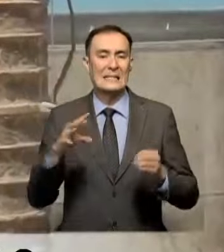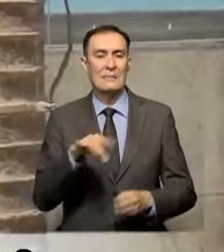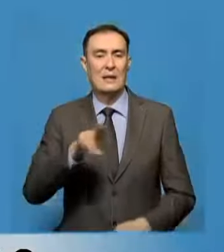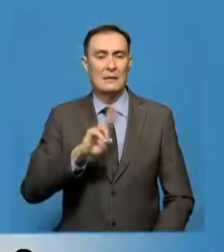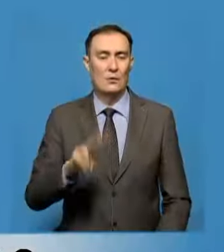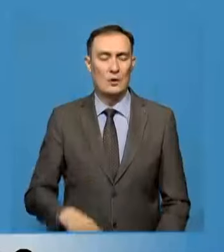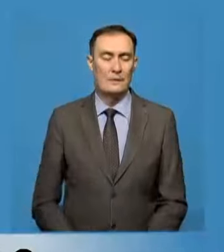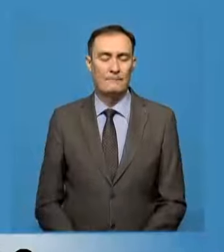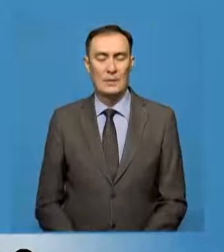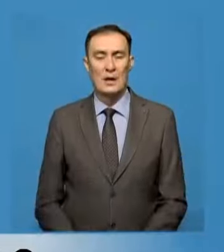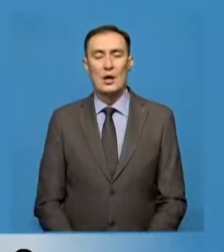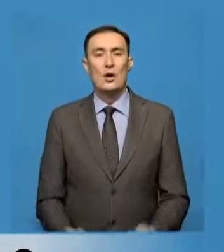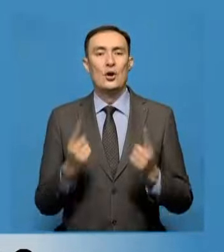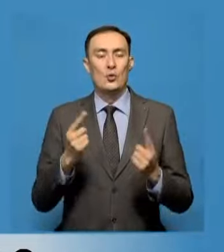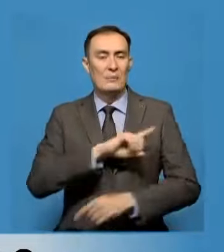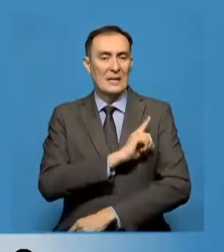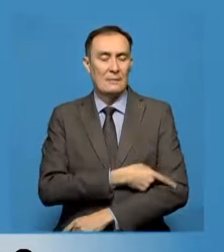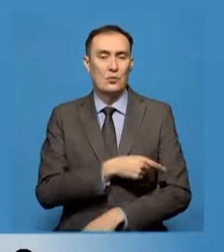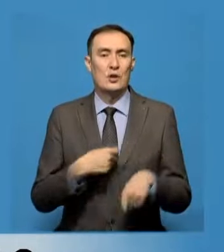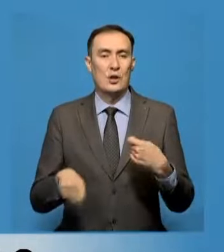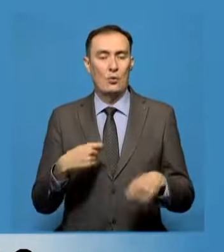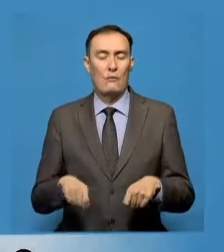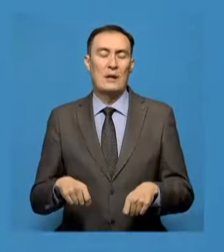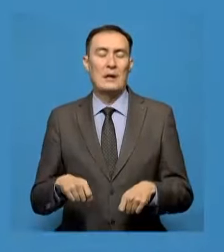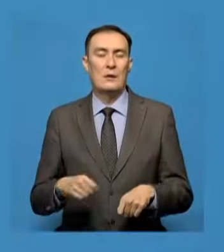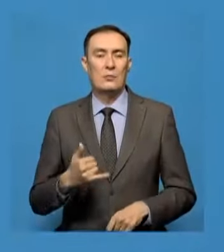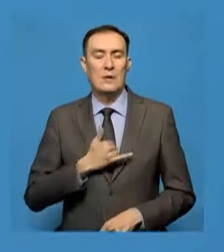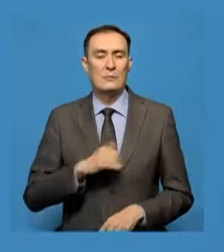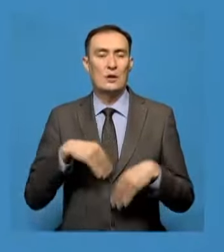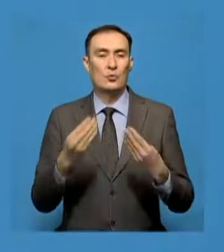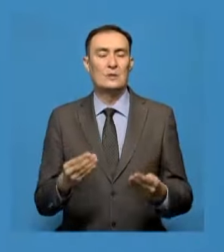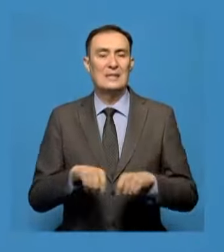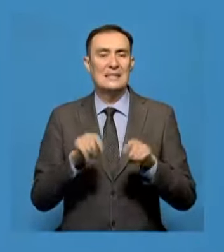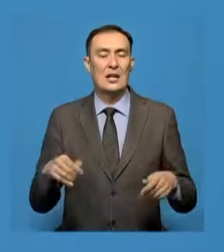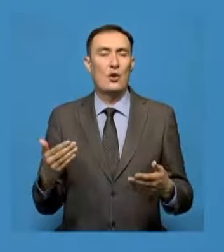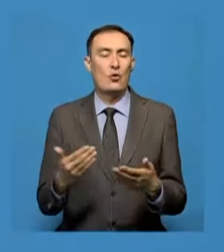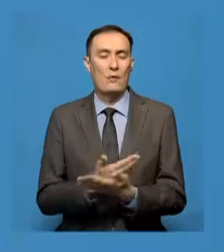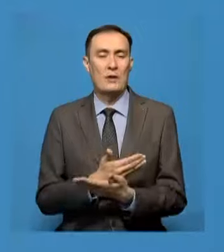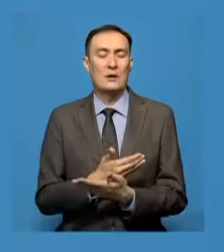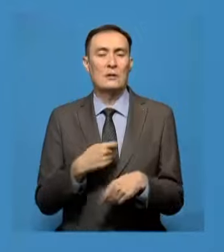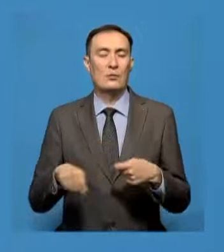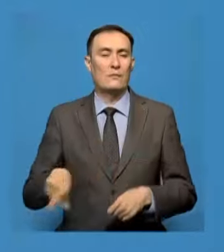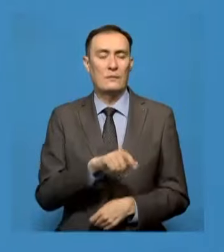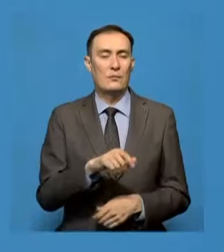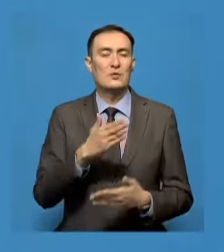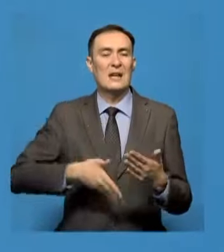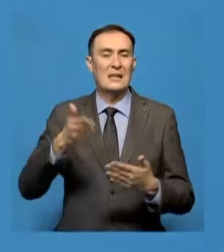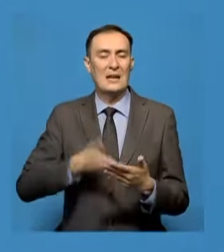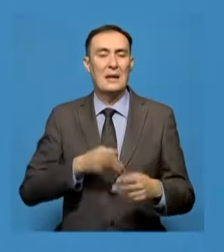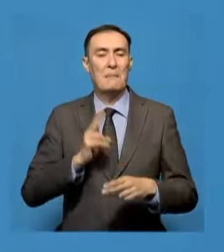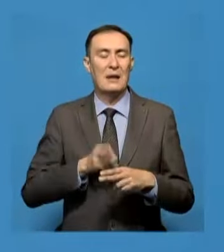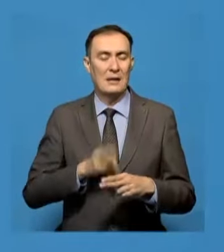миллиардов. Существенный импульс региональной торговли придадут создание зеленых коридоров, устранение различных